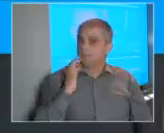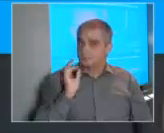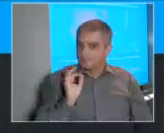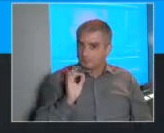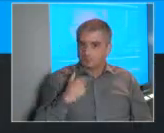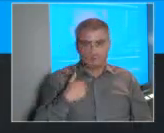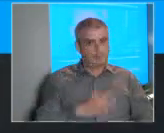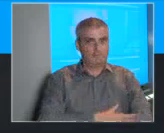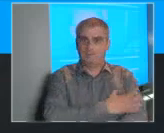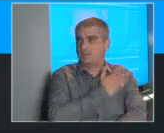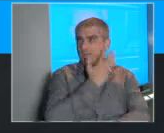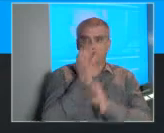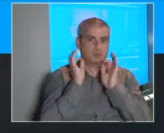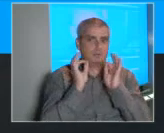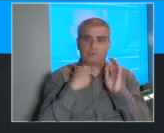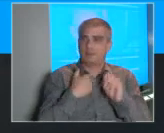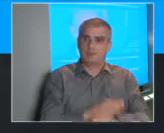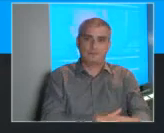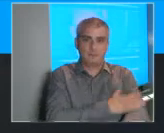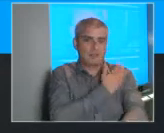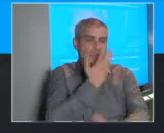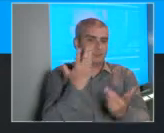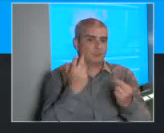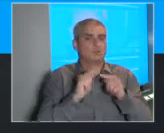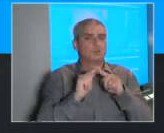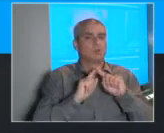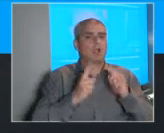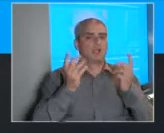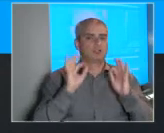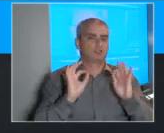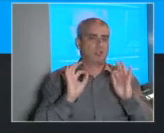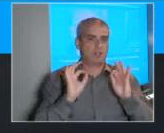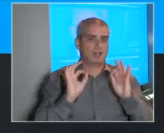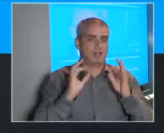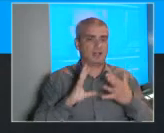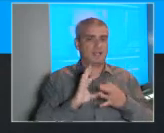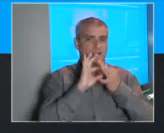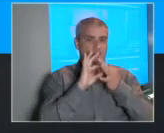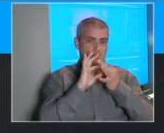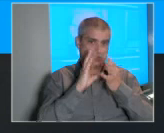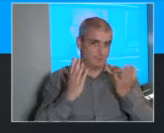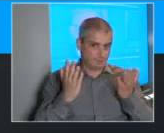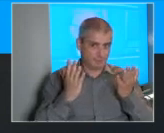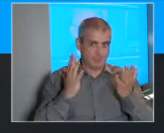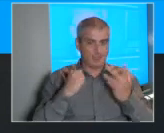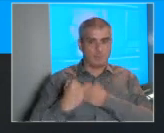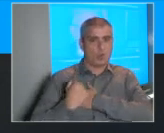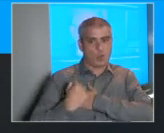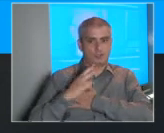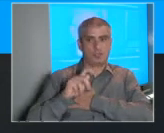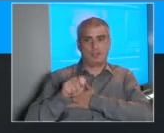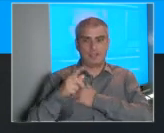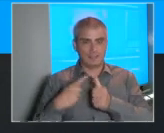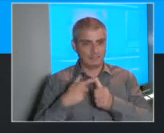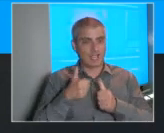אני מתרגש, באמת אני מתרגש, כאילו זה סוג אחר של חיבור, גם הכוח הזה של